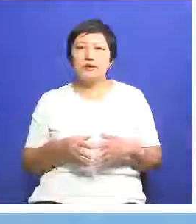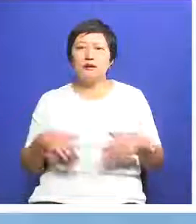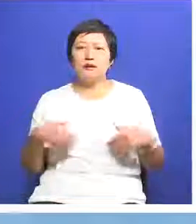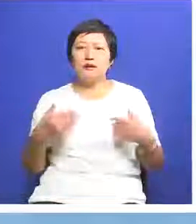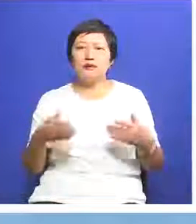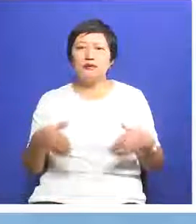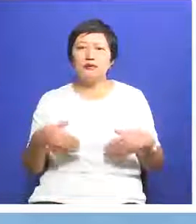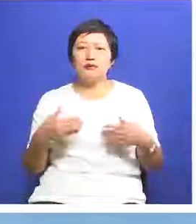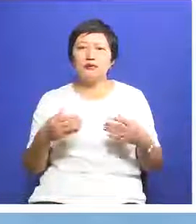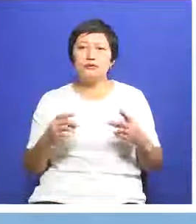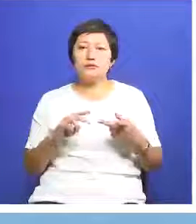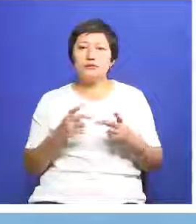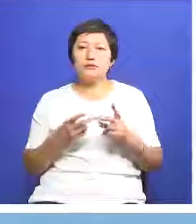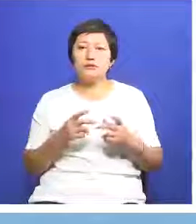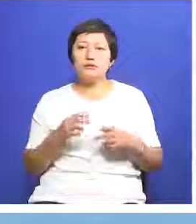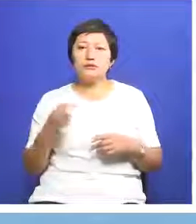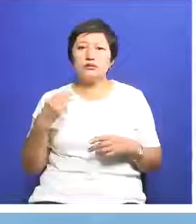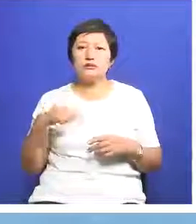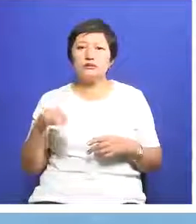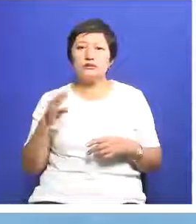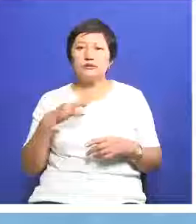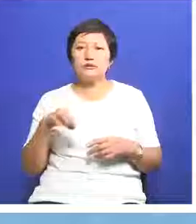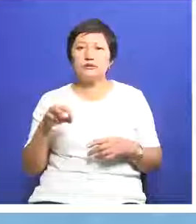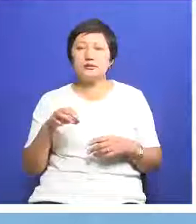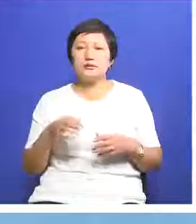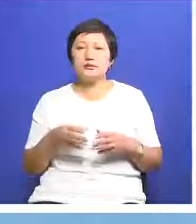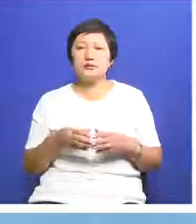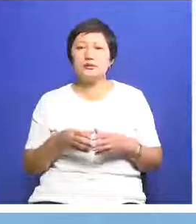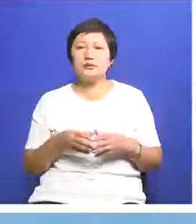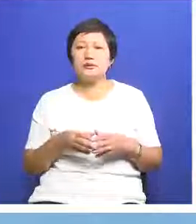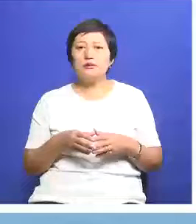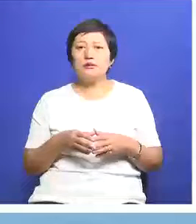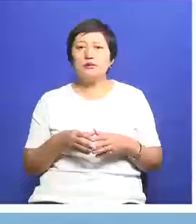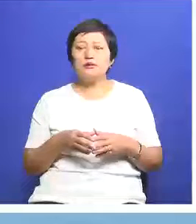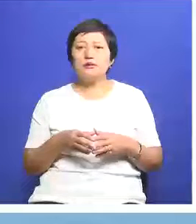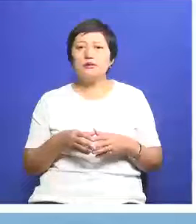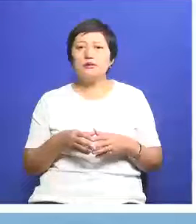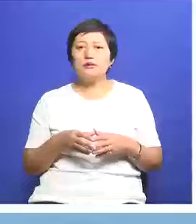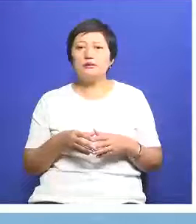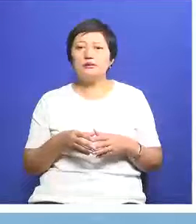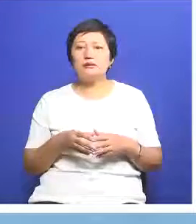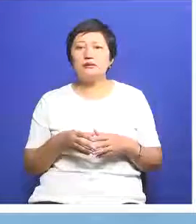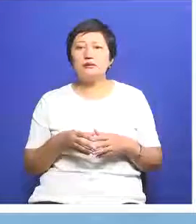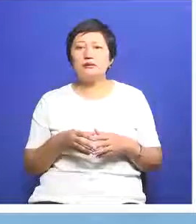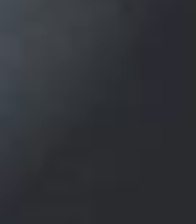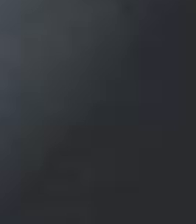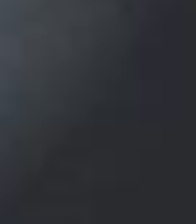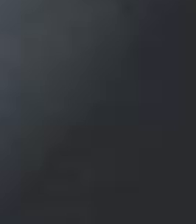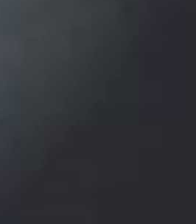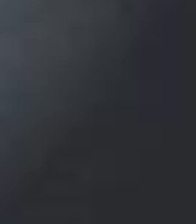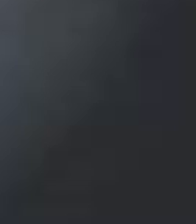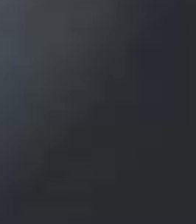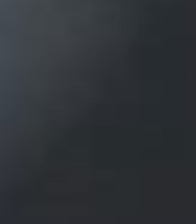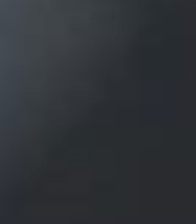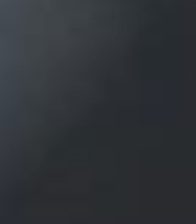Ассаламу алейкум, ардақты әлеумет. Түркістан облысынан келіп түскен жаңалықтар тізгінінде Мақсат Тоқсанбай, сурдо дұрмаш әріптесім Ләззат Төленқызы.